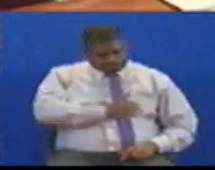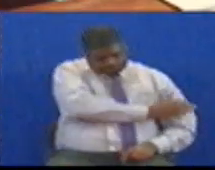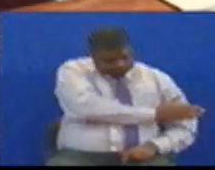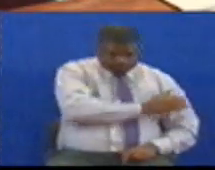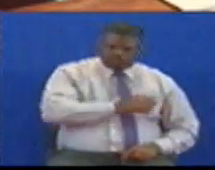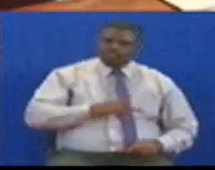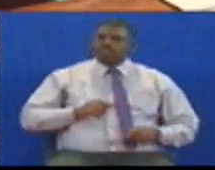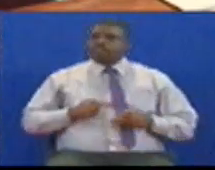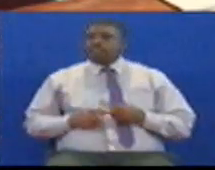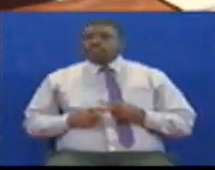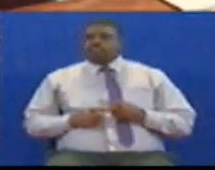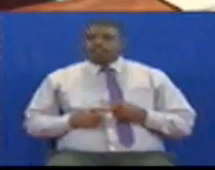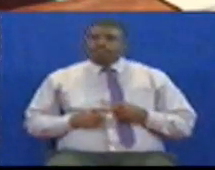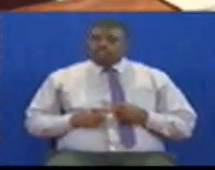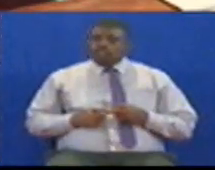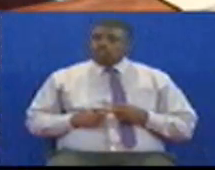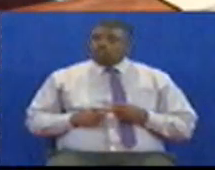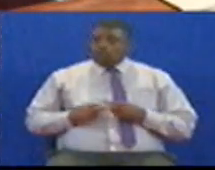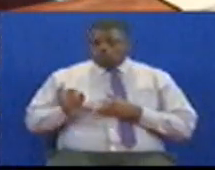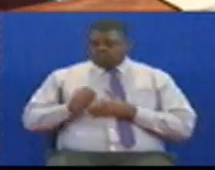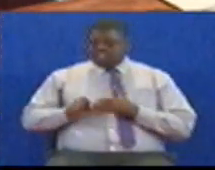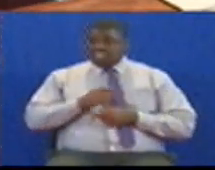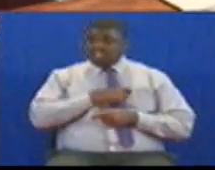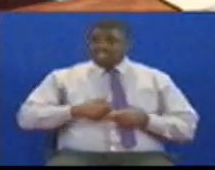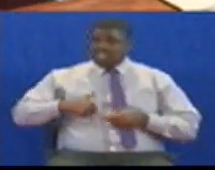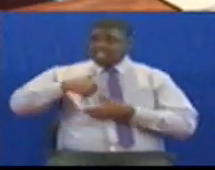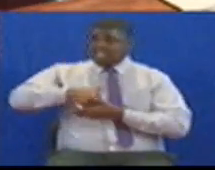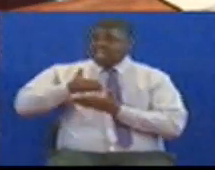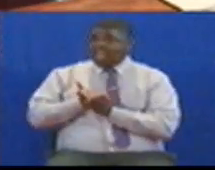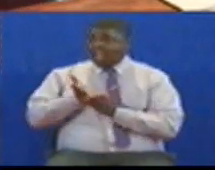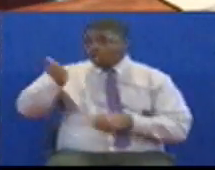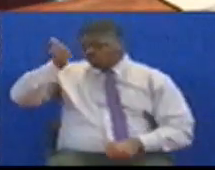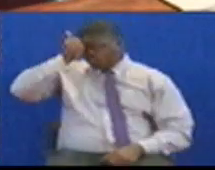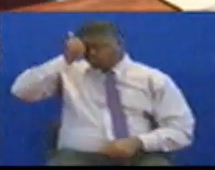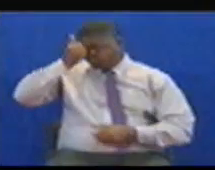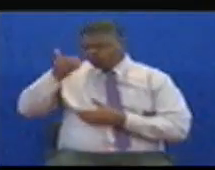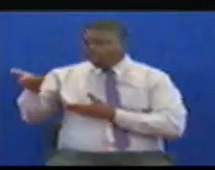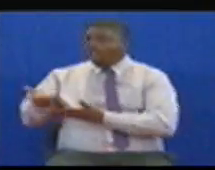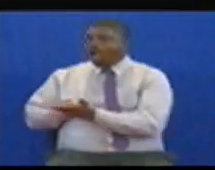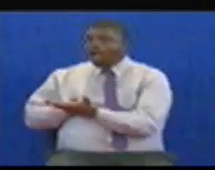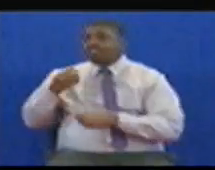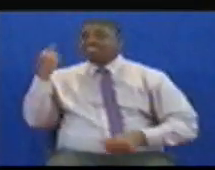Fungu 4, ofisi ya Rais Idara ya Kumbukumbu na Nyaraka za Taifa,